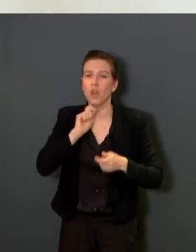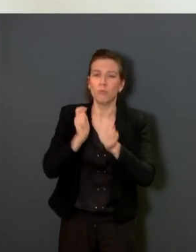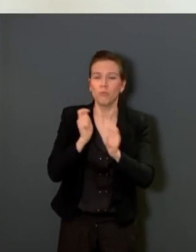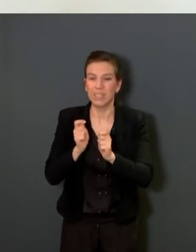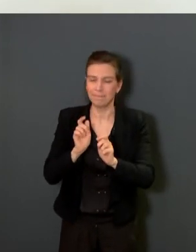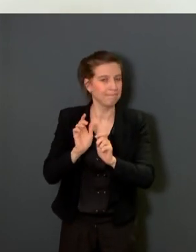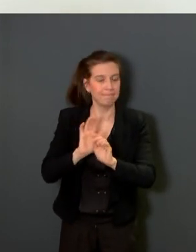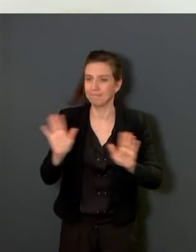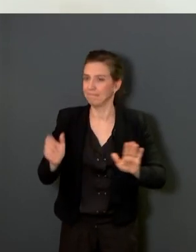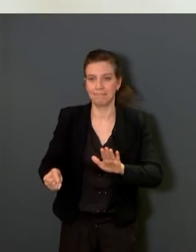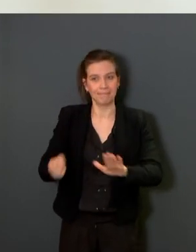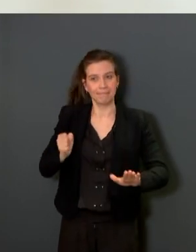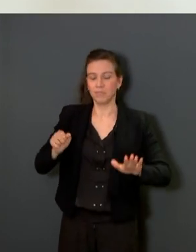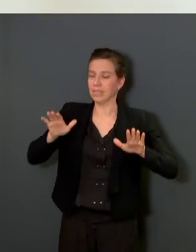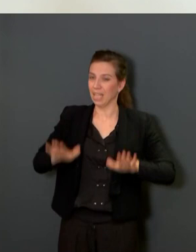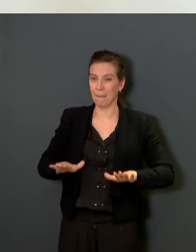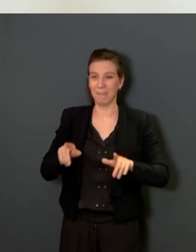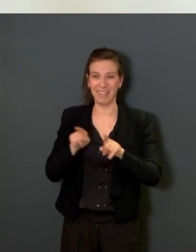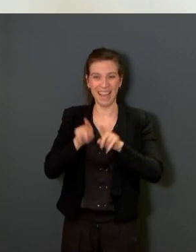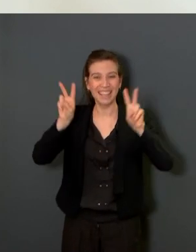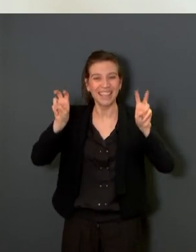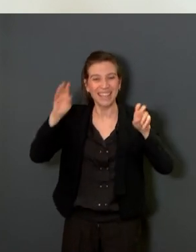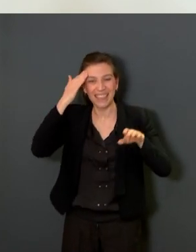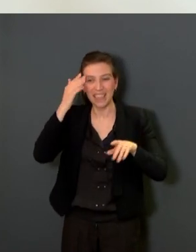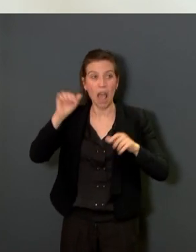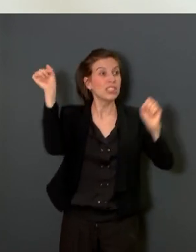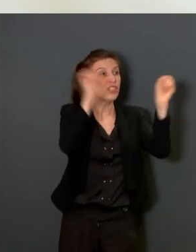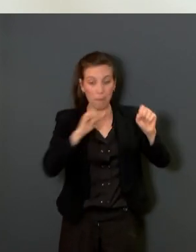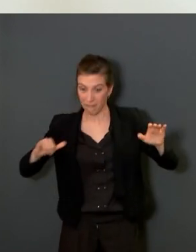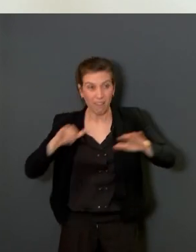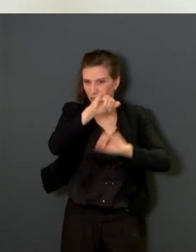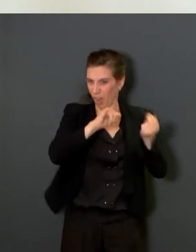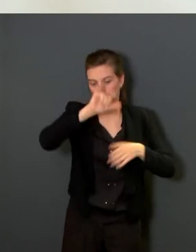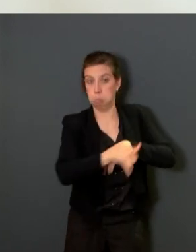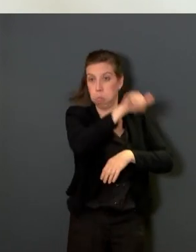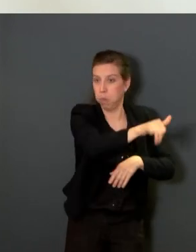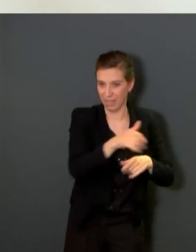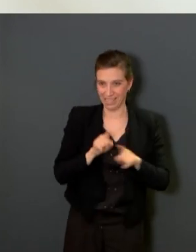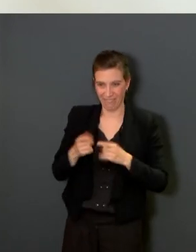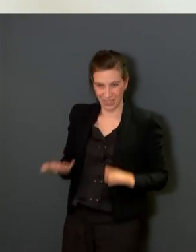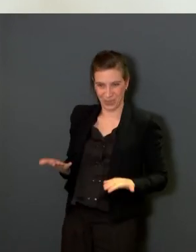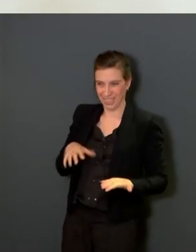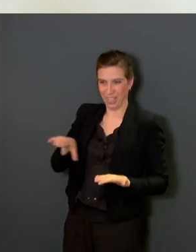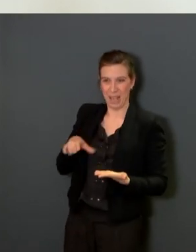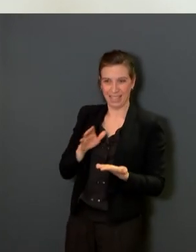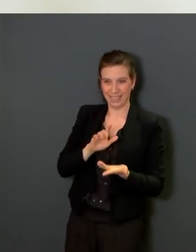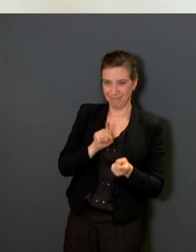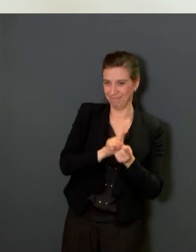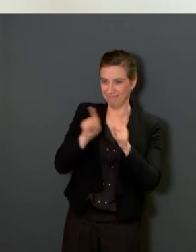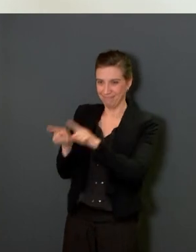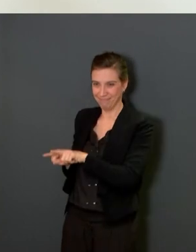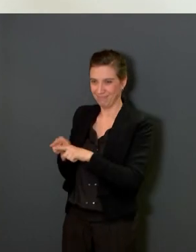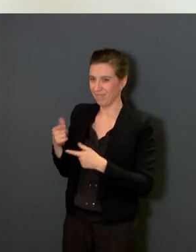stormt, dan kan je niet opstijgen. En met deze cijfers kun je niet versoepelen. Dat